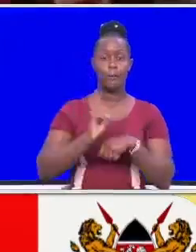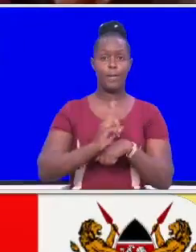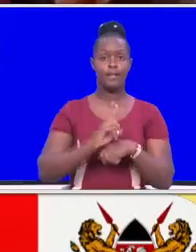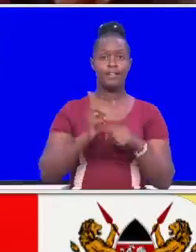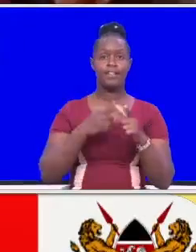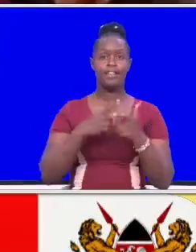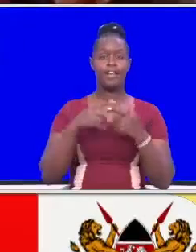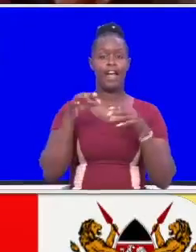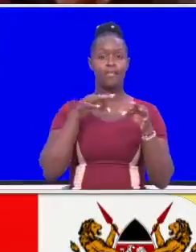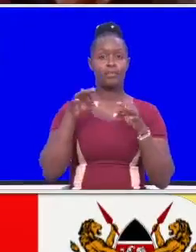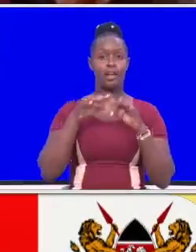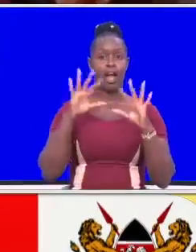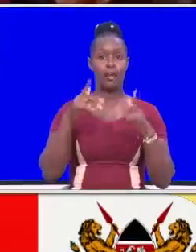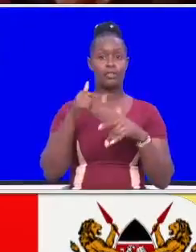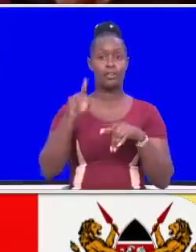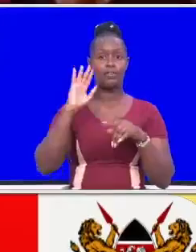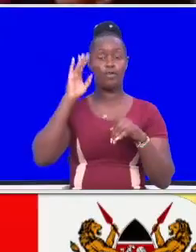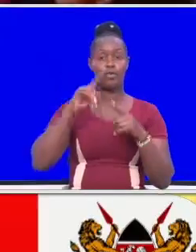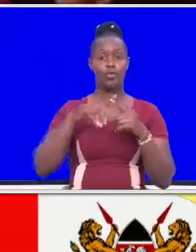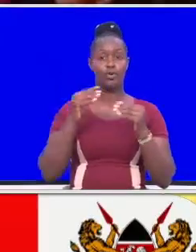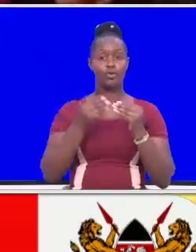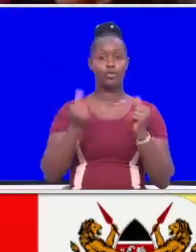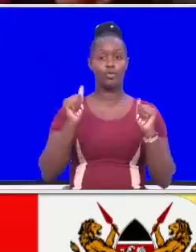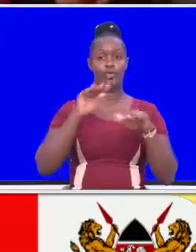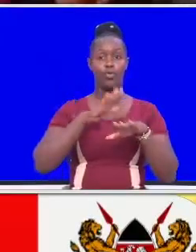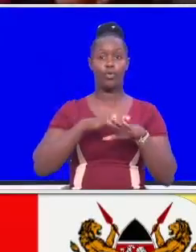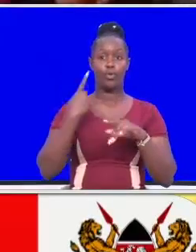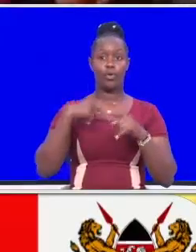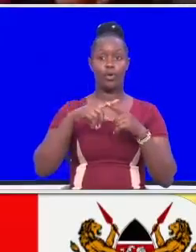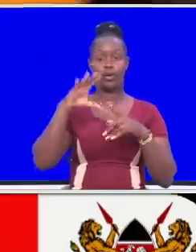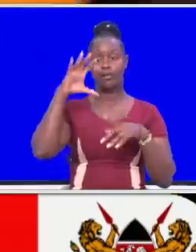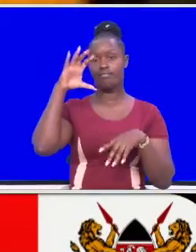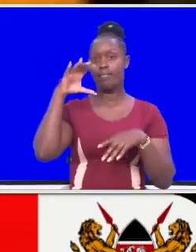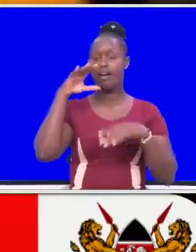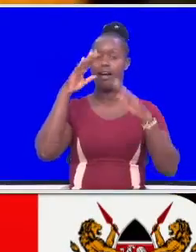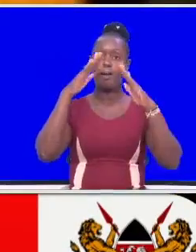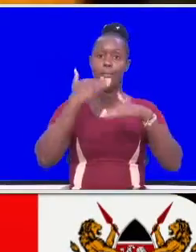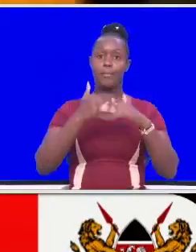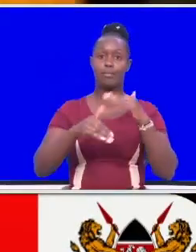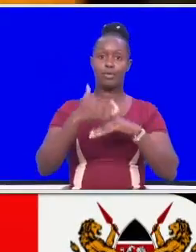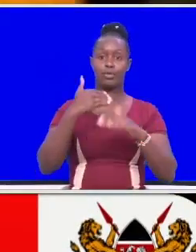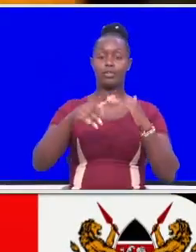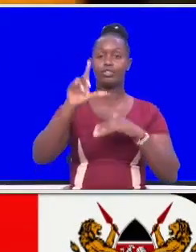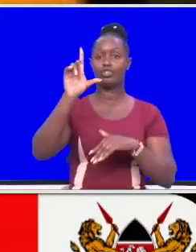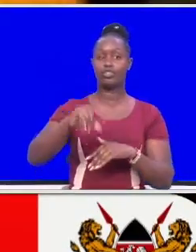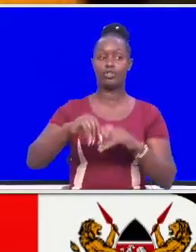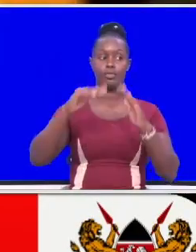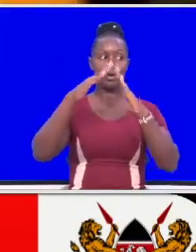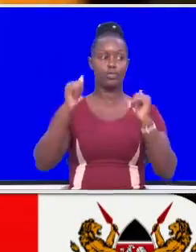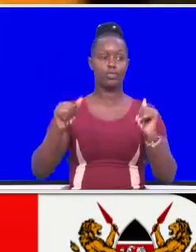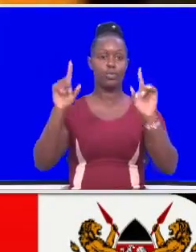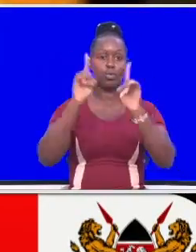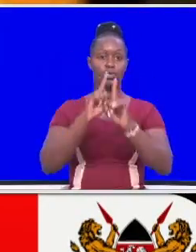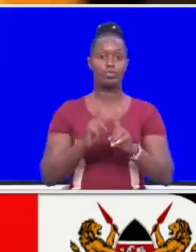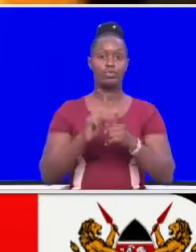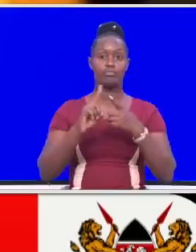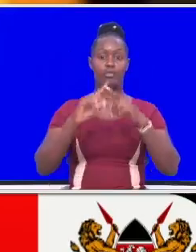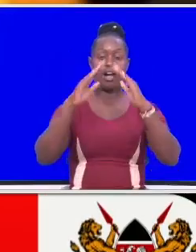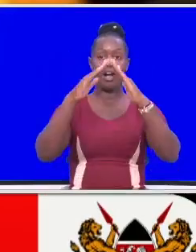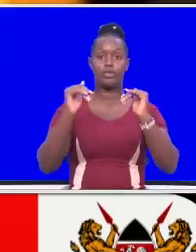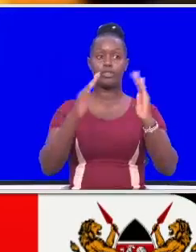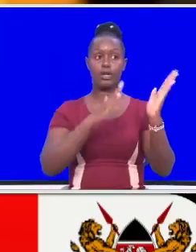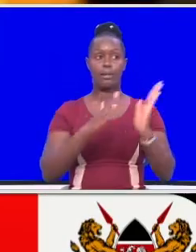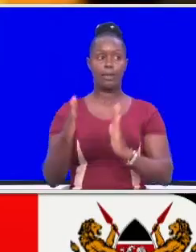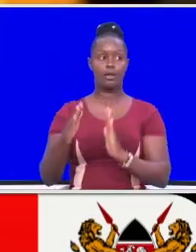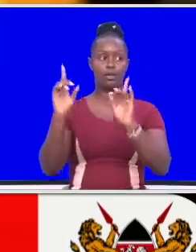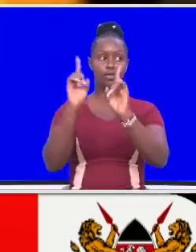ambavyo angeangazia tatizo la ukosefu wa nyumba za bei nafuu nchini. We didn't implement this housing plan that was